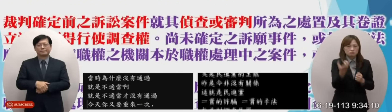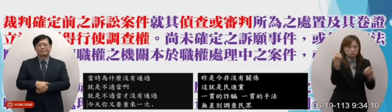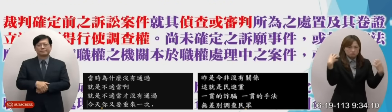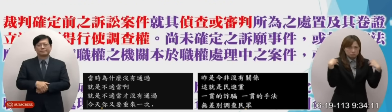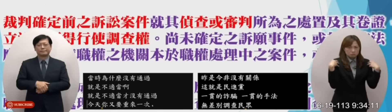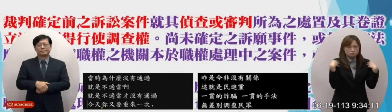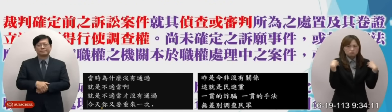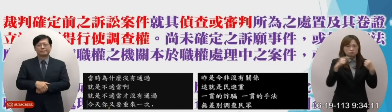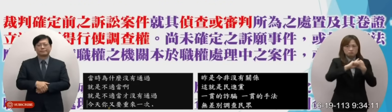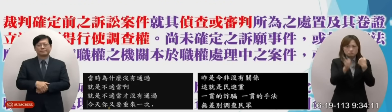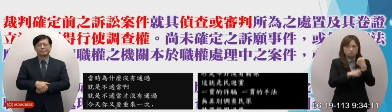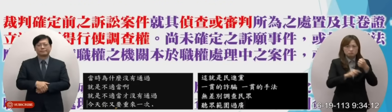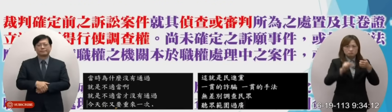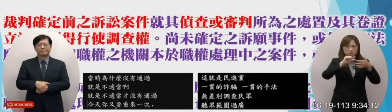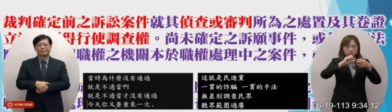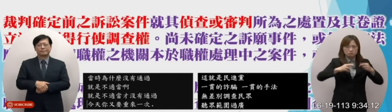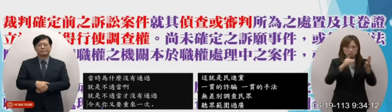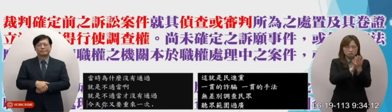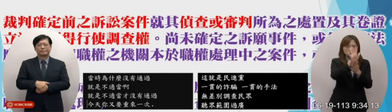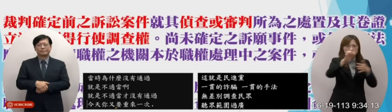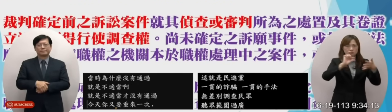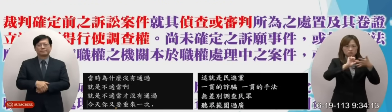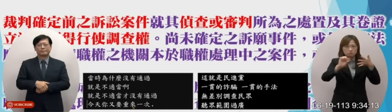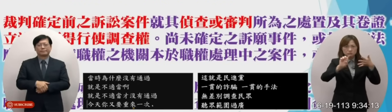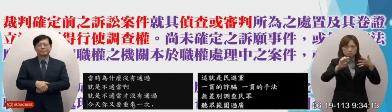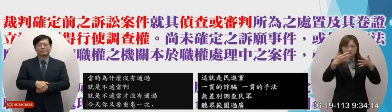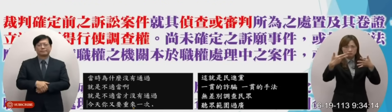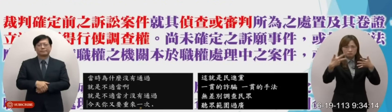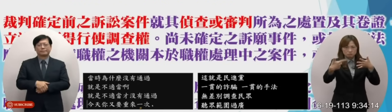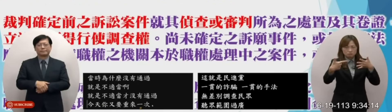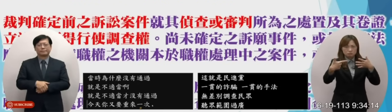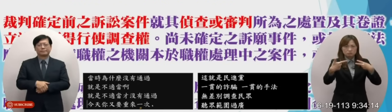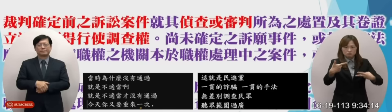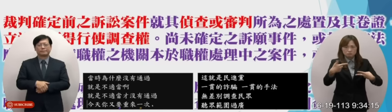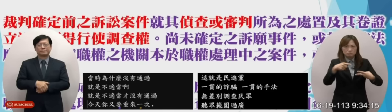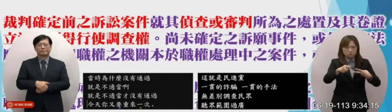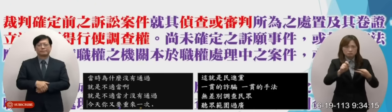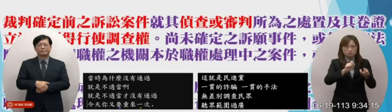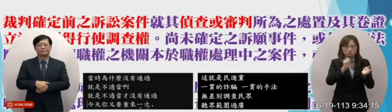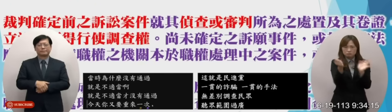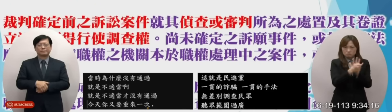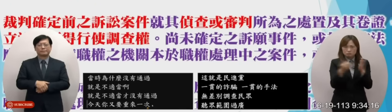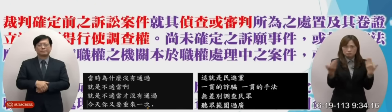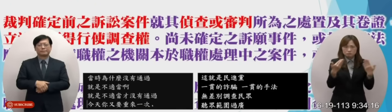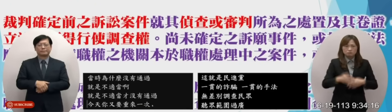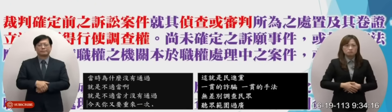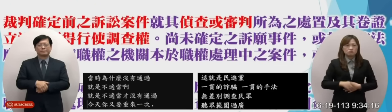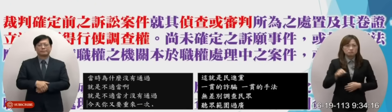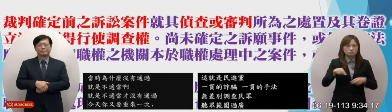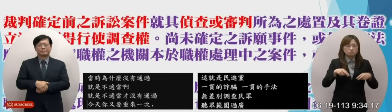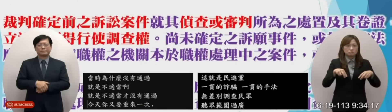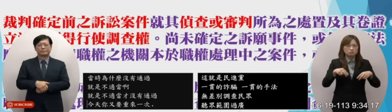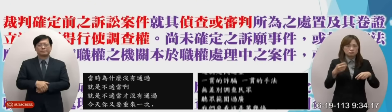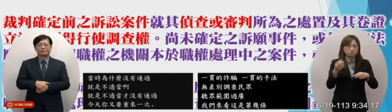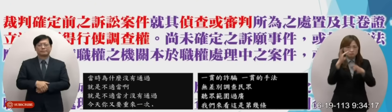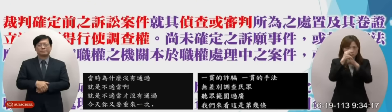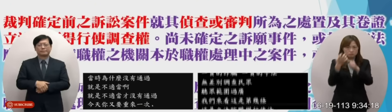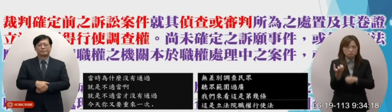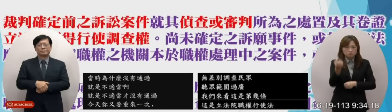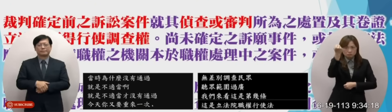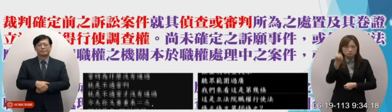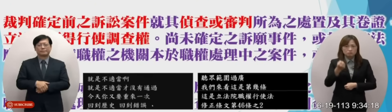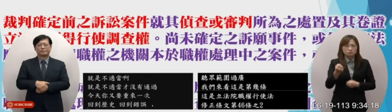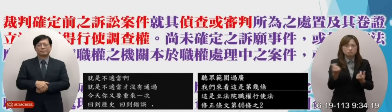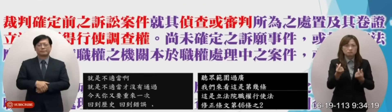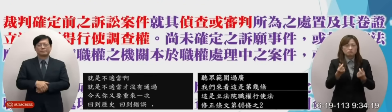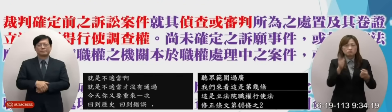正后46条之2。写得很清楚，立法院行使职权调查所有的目的事项范围，